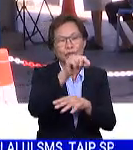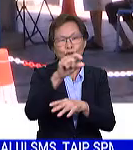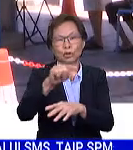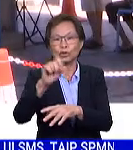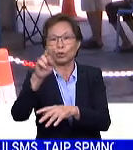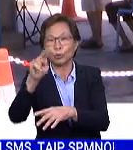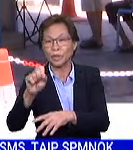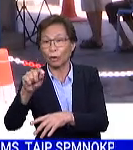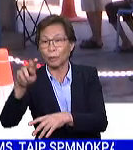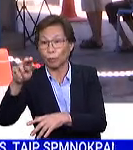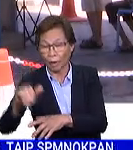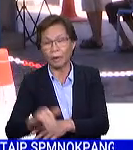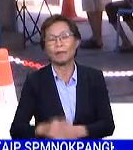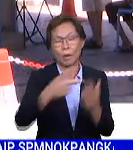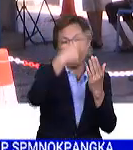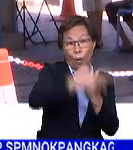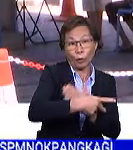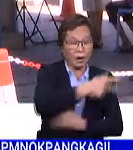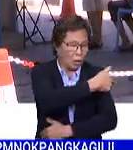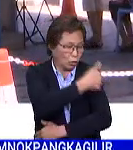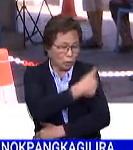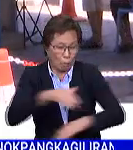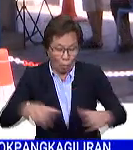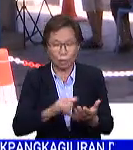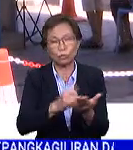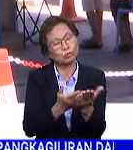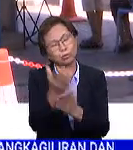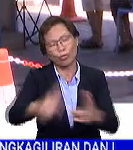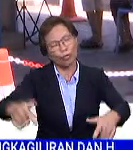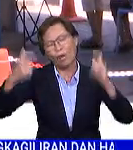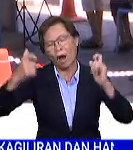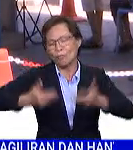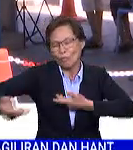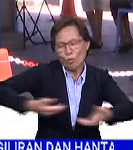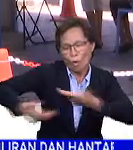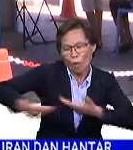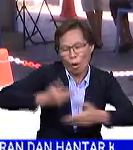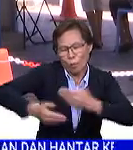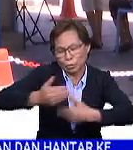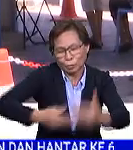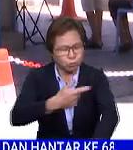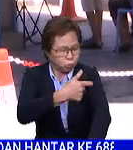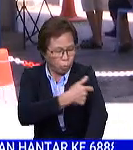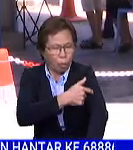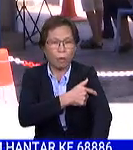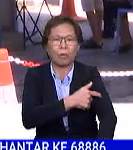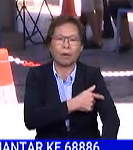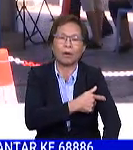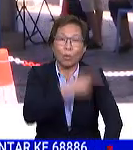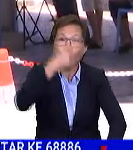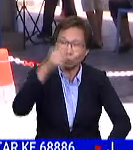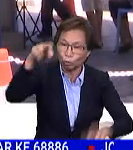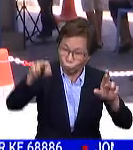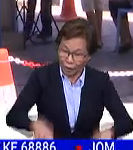vaksincovid.gov.my. Inisiatif yang dilakukan oleh hospital ini secara tidak langsung mempercepatkan urusan proses vaksinasi disalurkan kepada